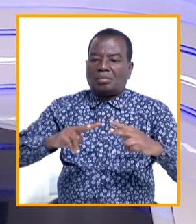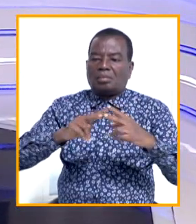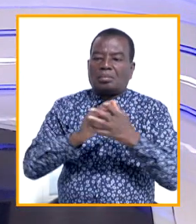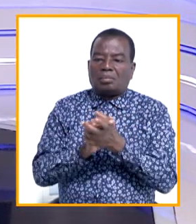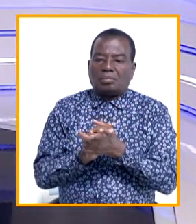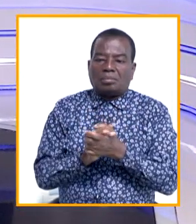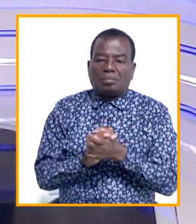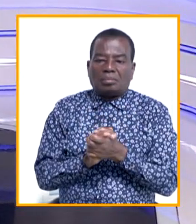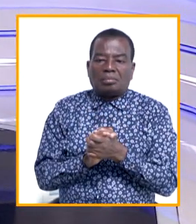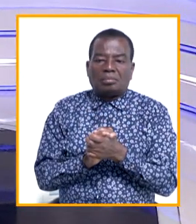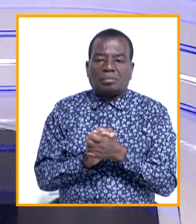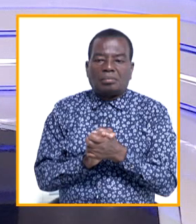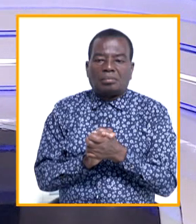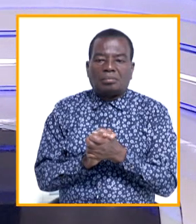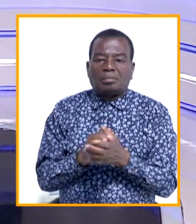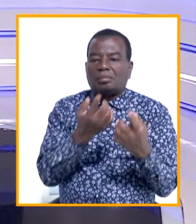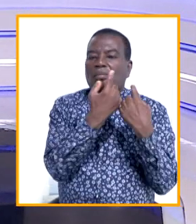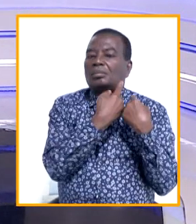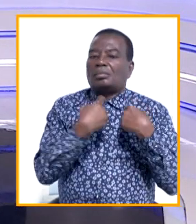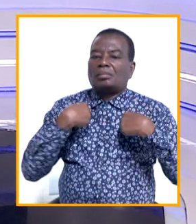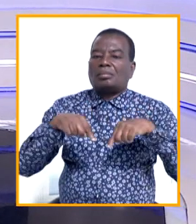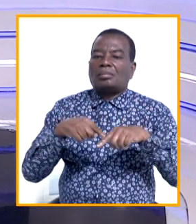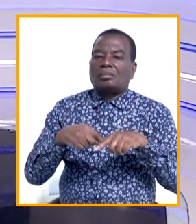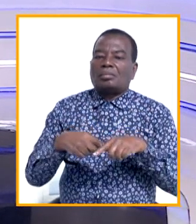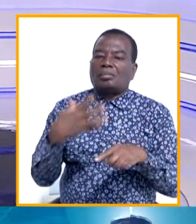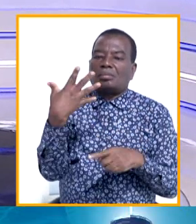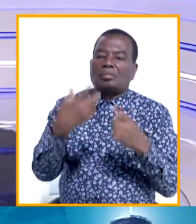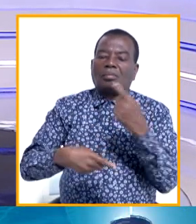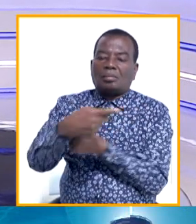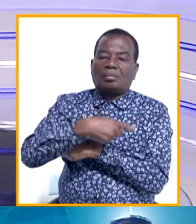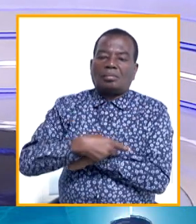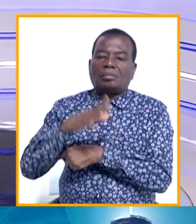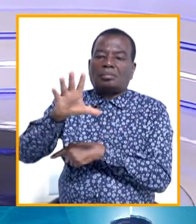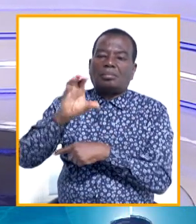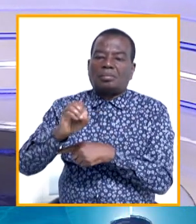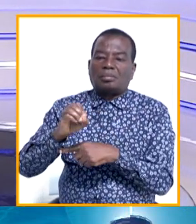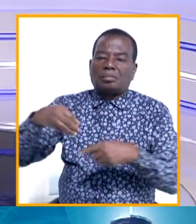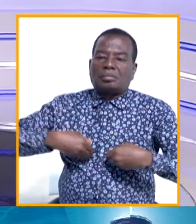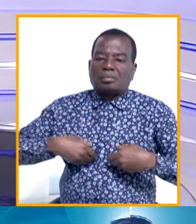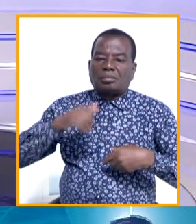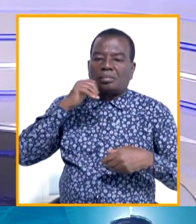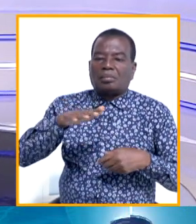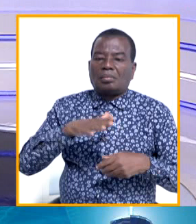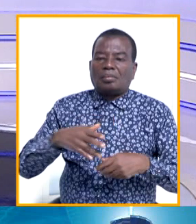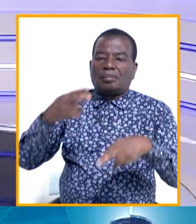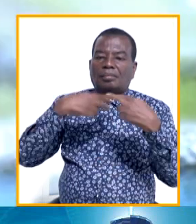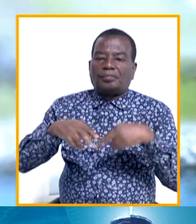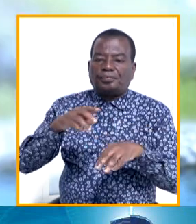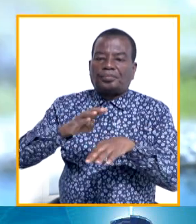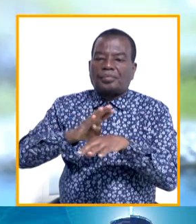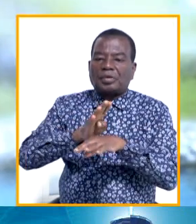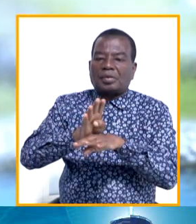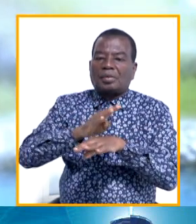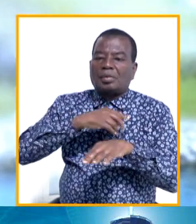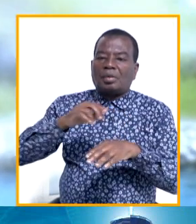village durant 5 jours une cinquantaine de jeunes filles issues des lycées et collèges de la région de gbquet ont